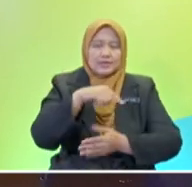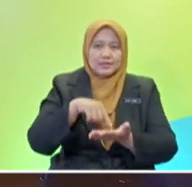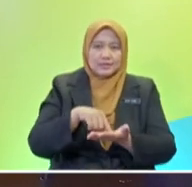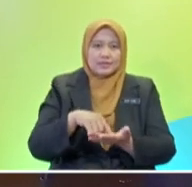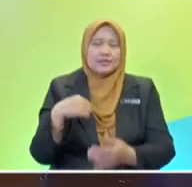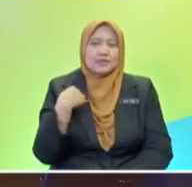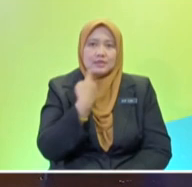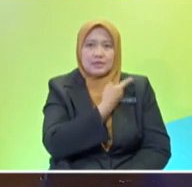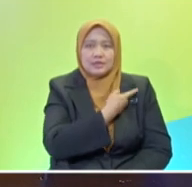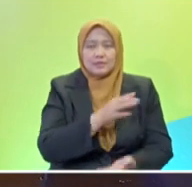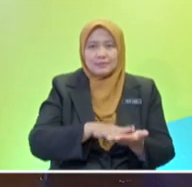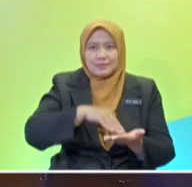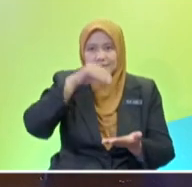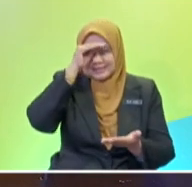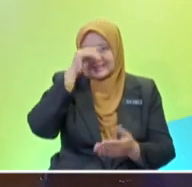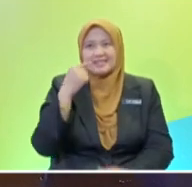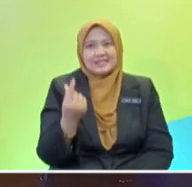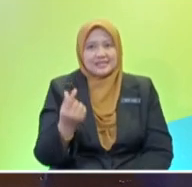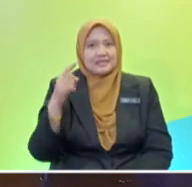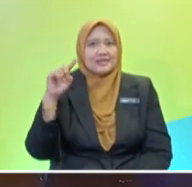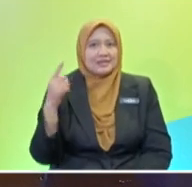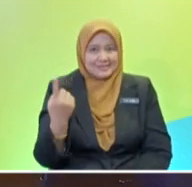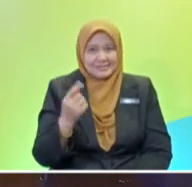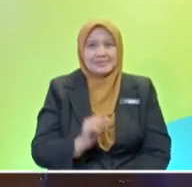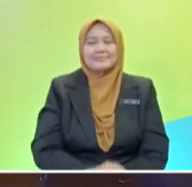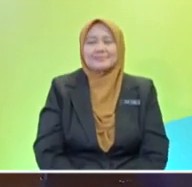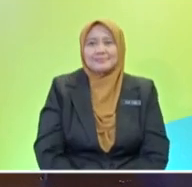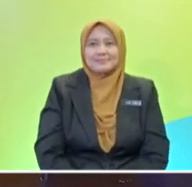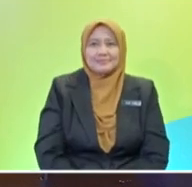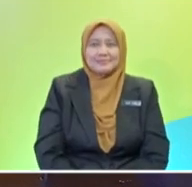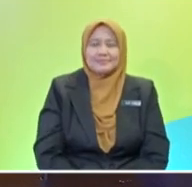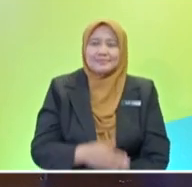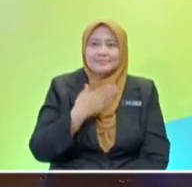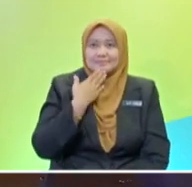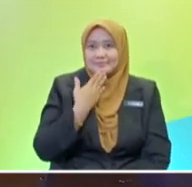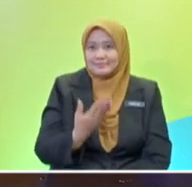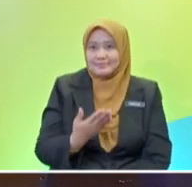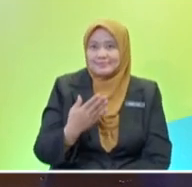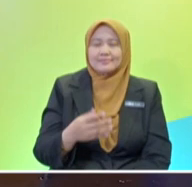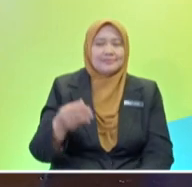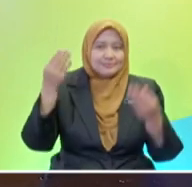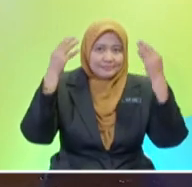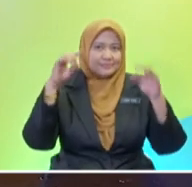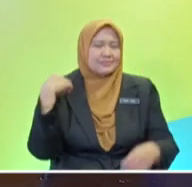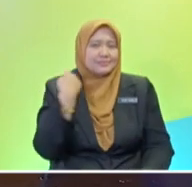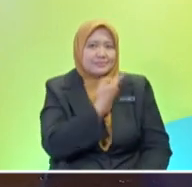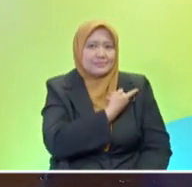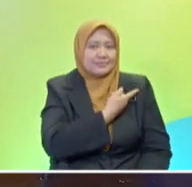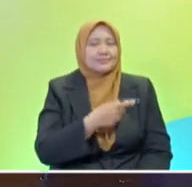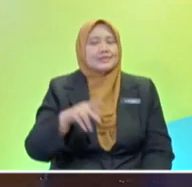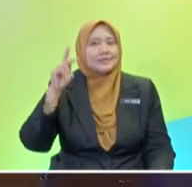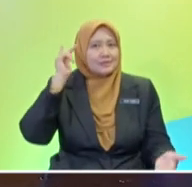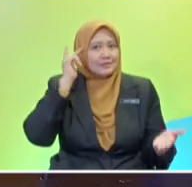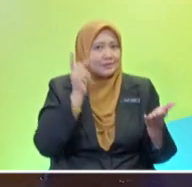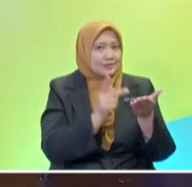daripada daun-daun yang ada di dunia. Itulah, Din. Terima kasih, cikgu. Kita dah kenali dah bahagian-bahagian